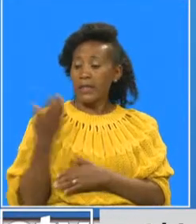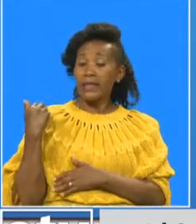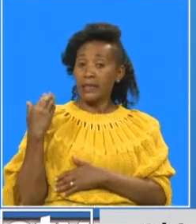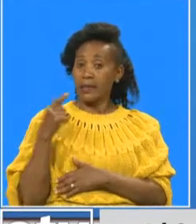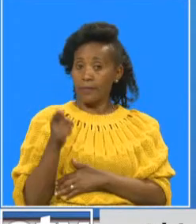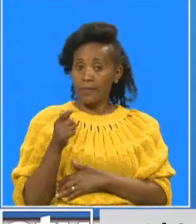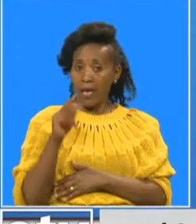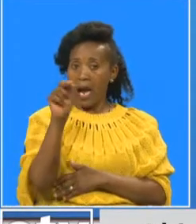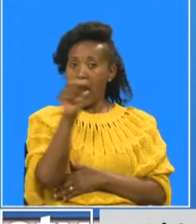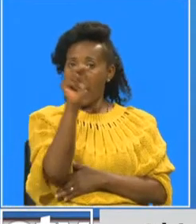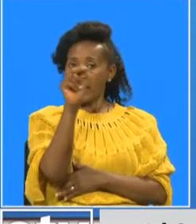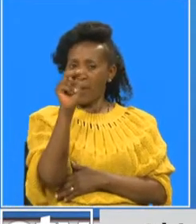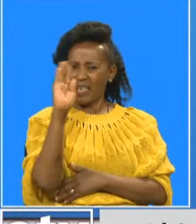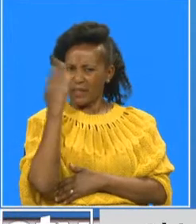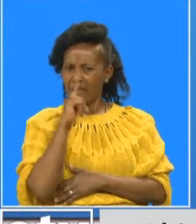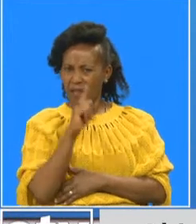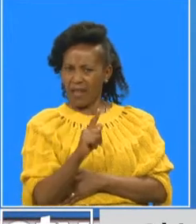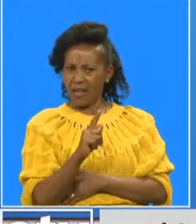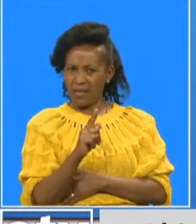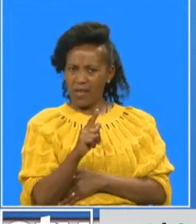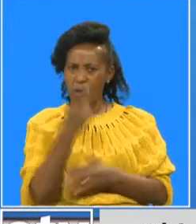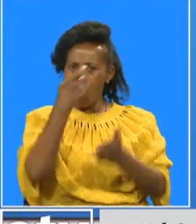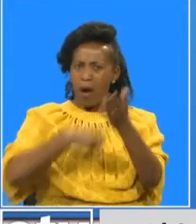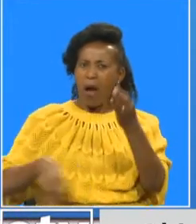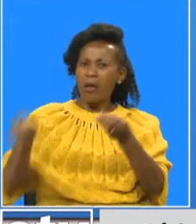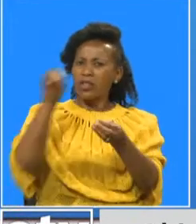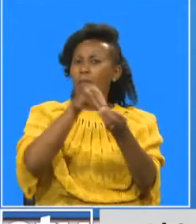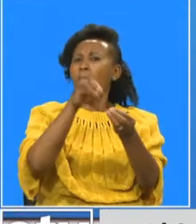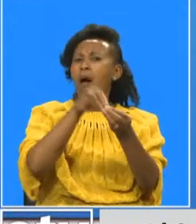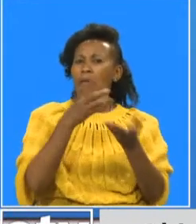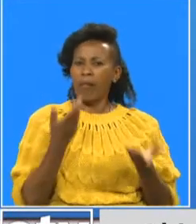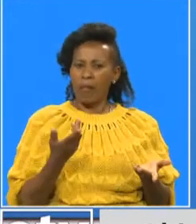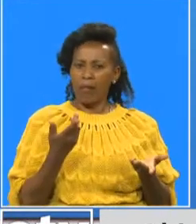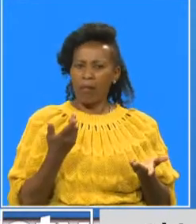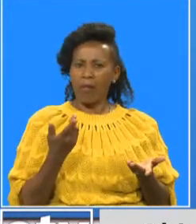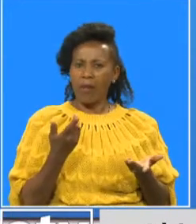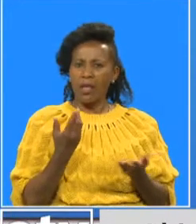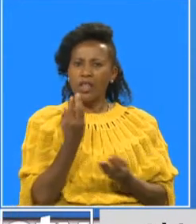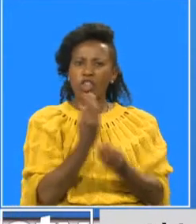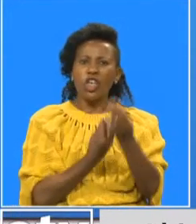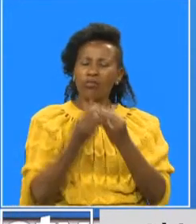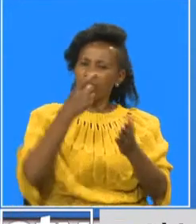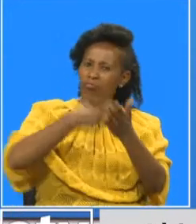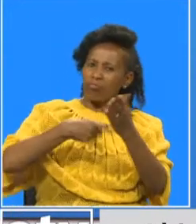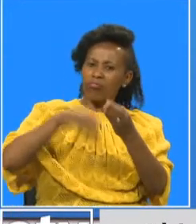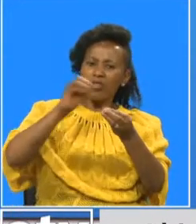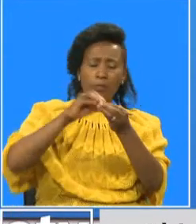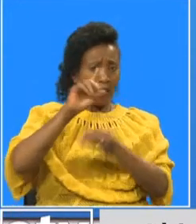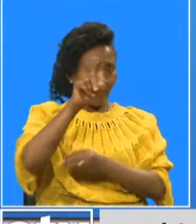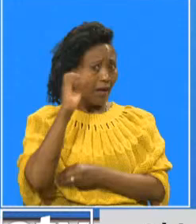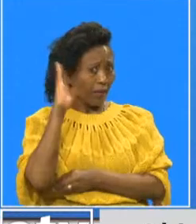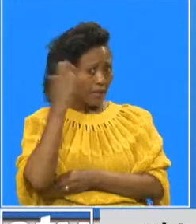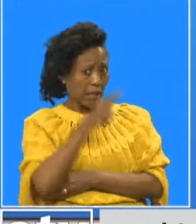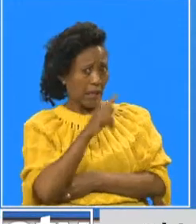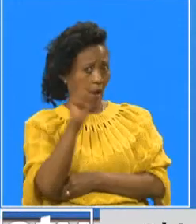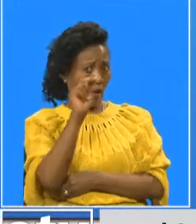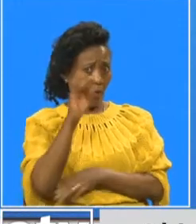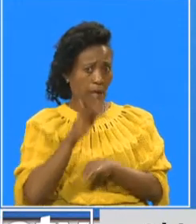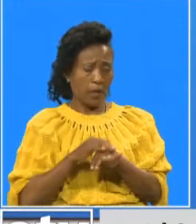ቅድም ከአዳማ ይመስለኛል ዋጋ ጭማሪ የሸቀጦች የዋጋ ጭማሪ ይመስለኛል ጥያቄ